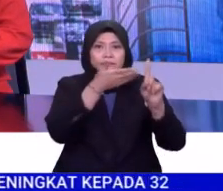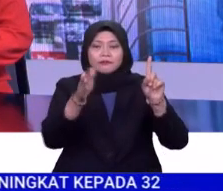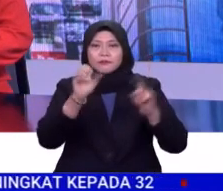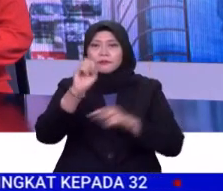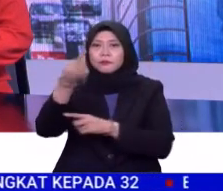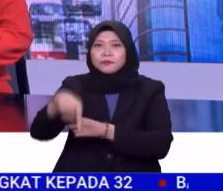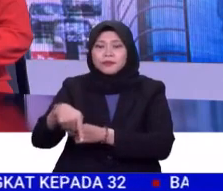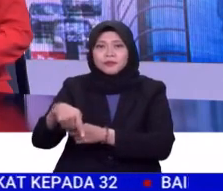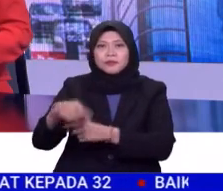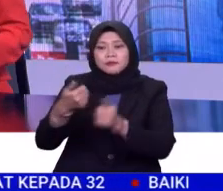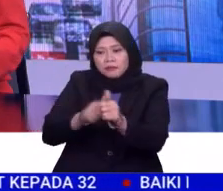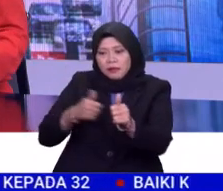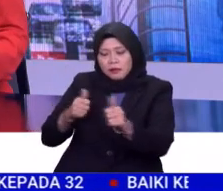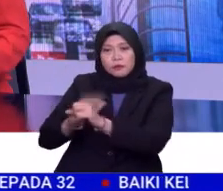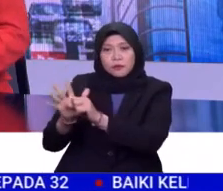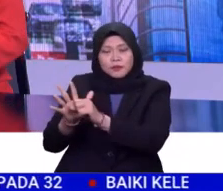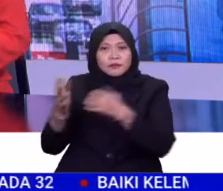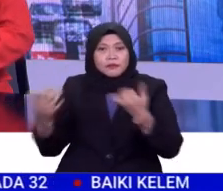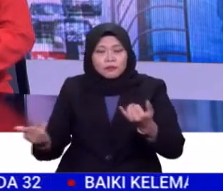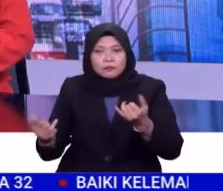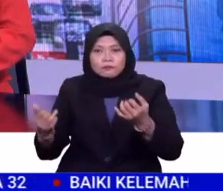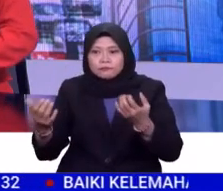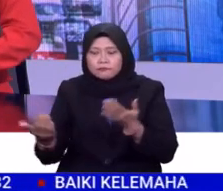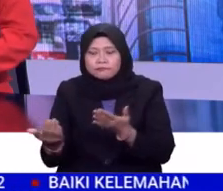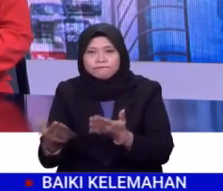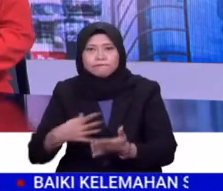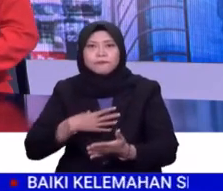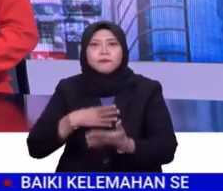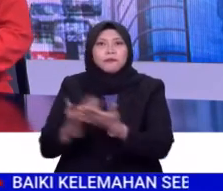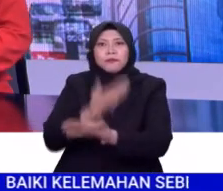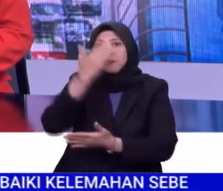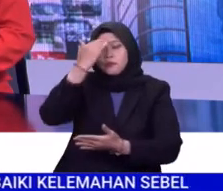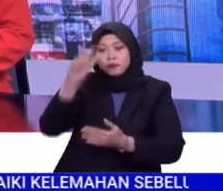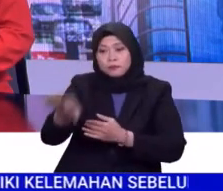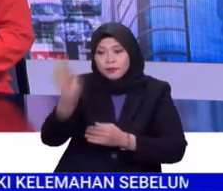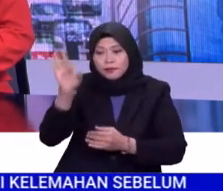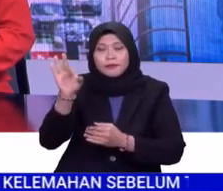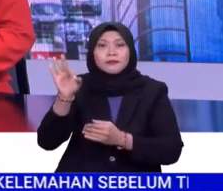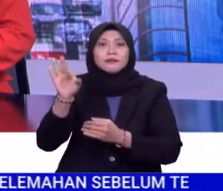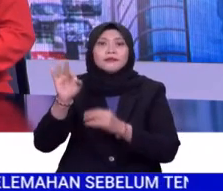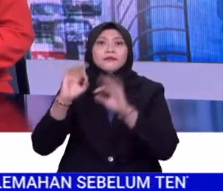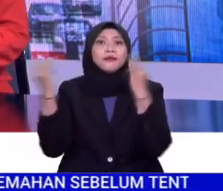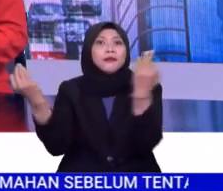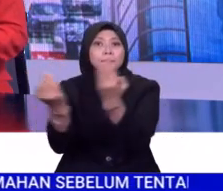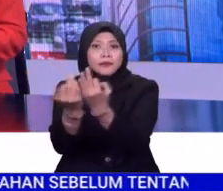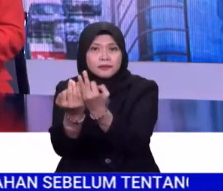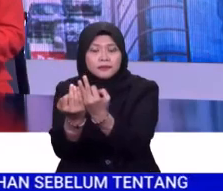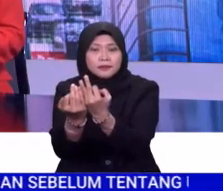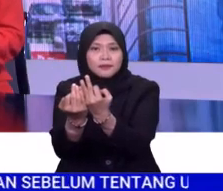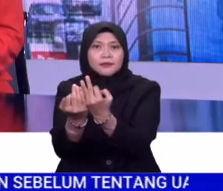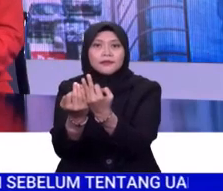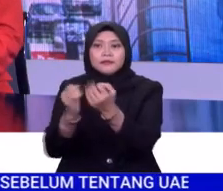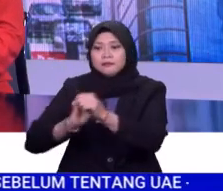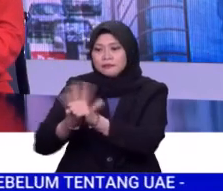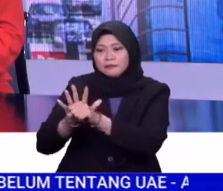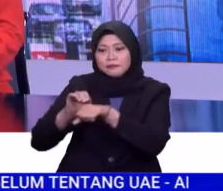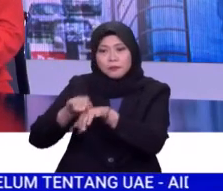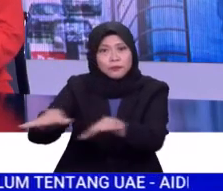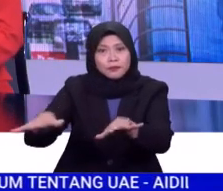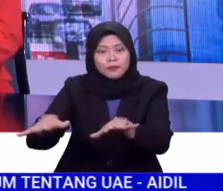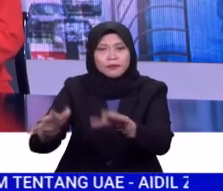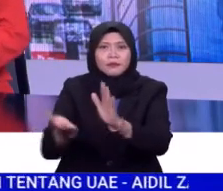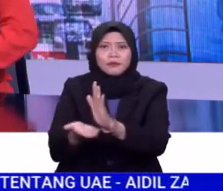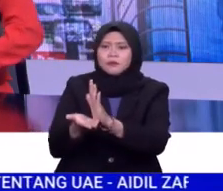pencegahan COVID-19 itu terbongkar apabila ramai dalam kalangan ahli keluarga dijangkiti di samping peningkatan